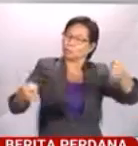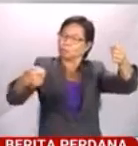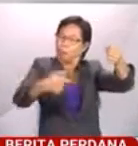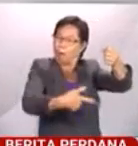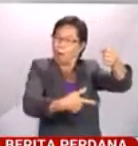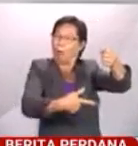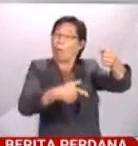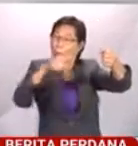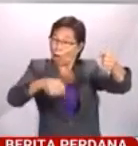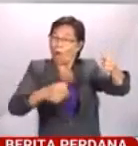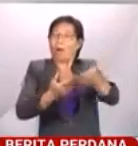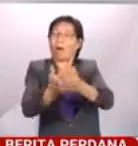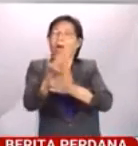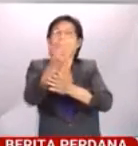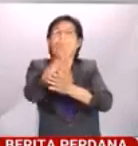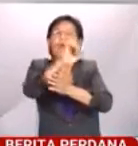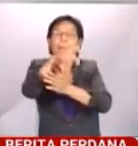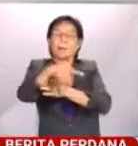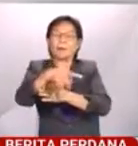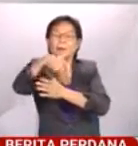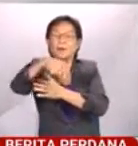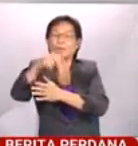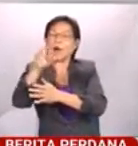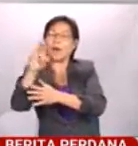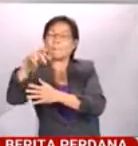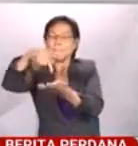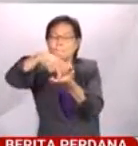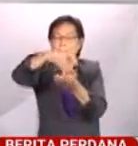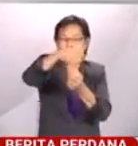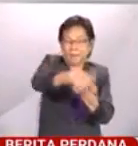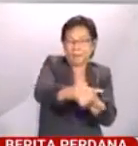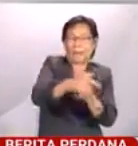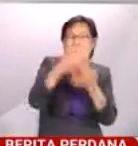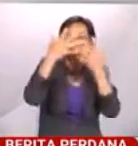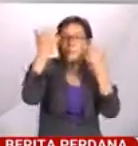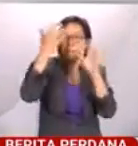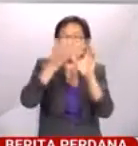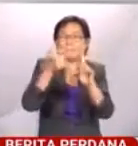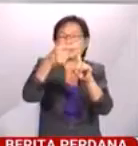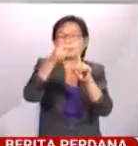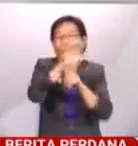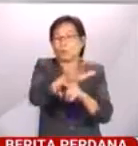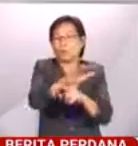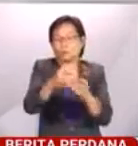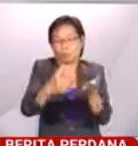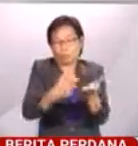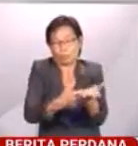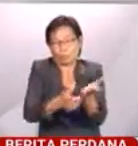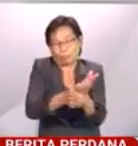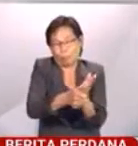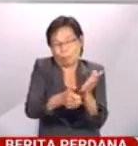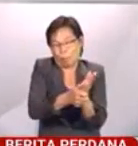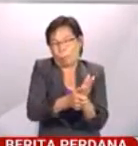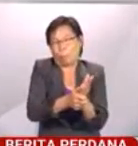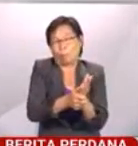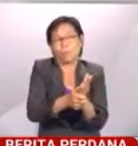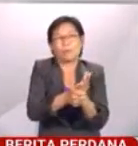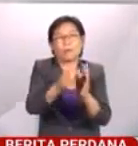boleh disalurkan melalui aplikasi QR Pay Maybank 2U dengan resit pengecualian cukai di bawah